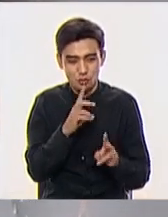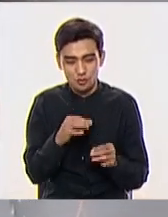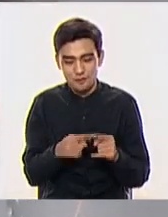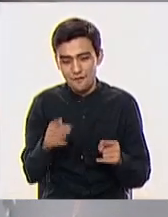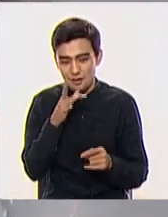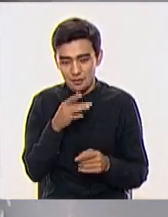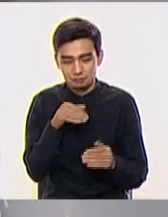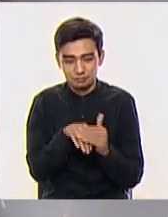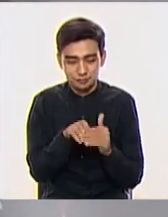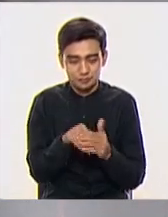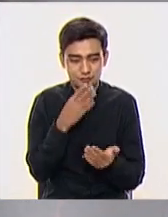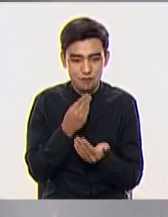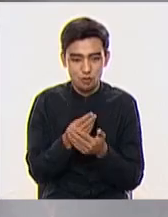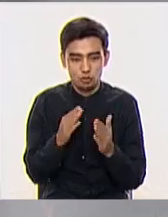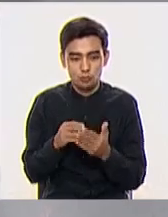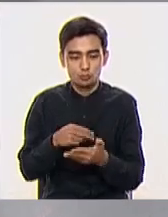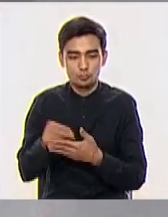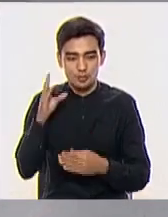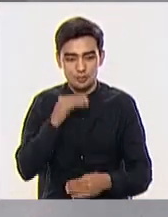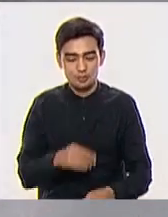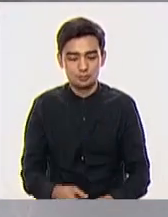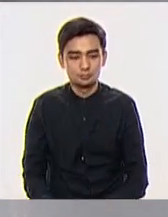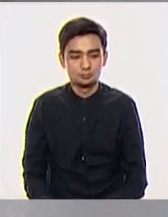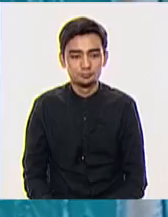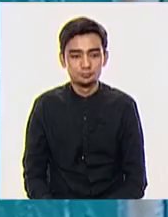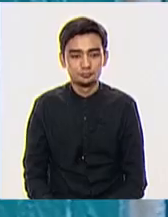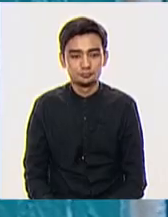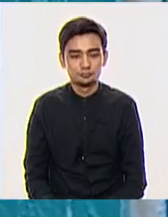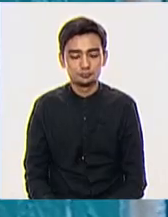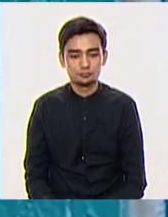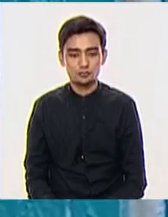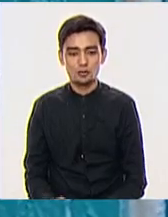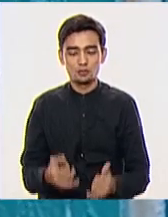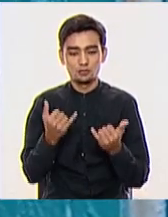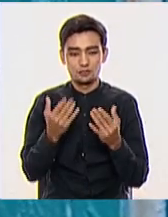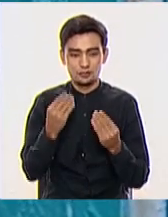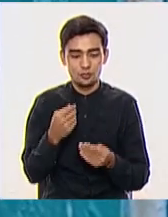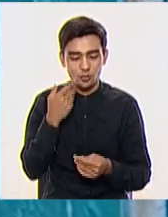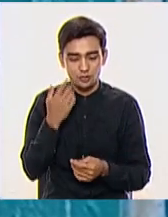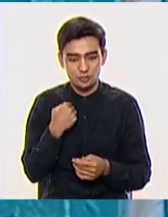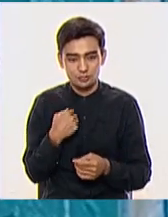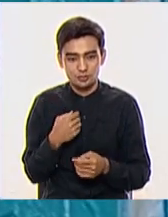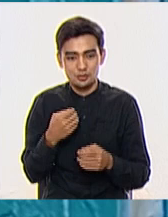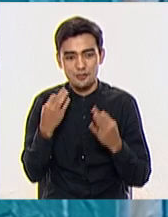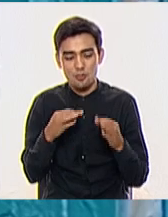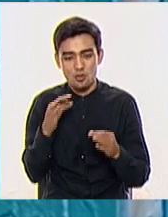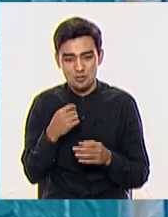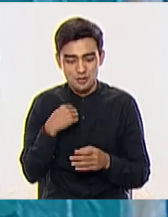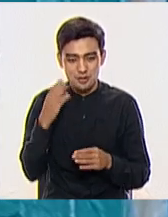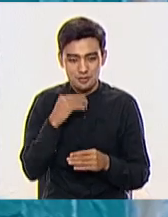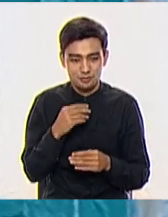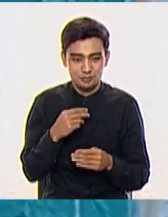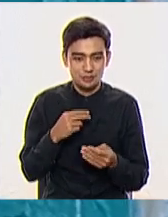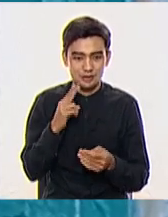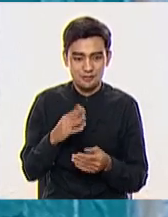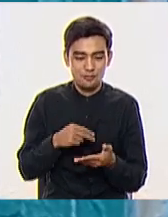смогут накопить на собственное жилье в этом удар когда я выйду на свободу мне дают возможность